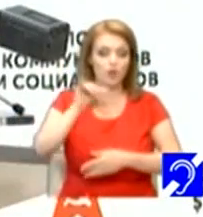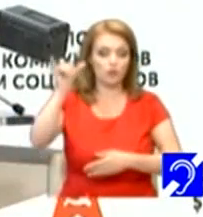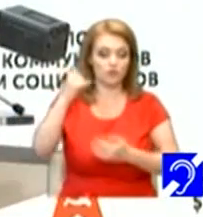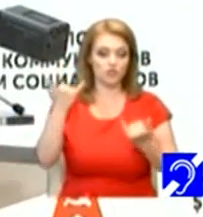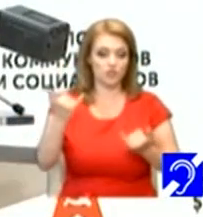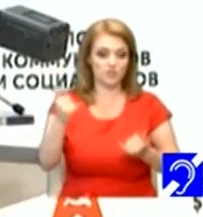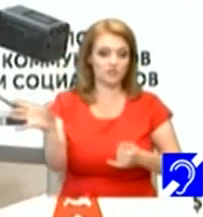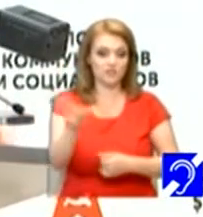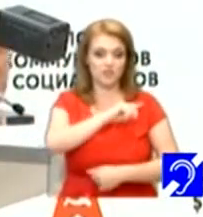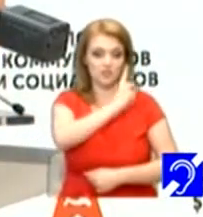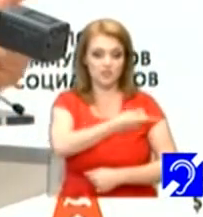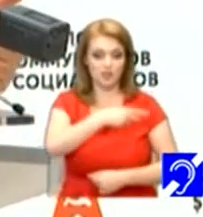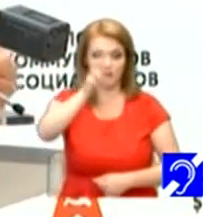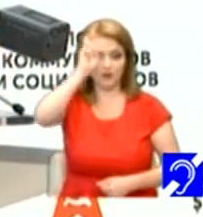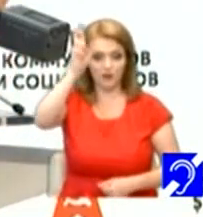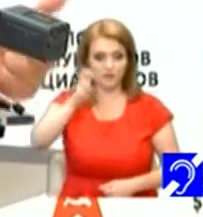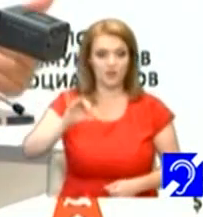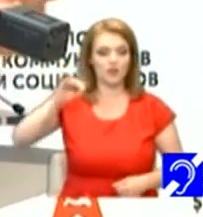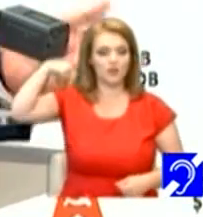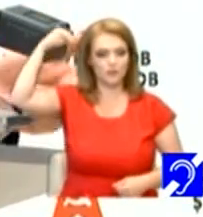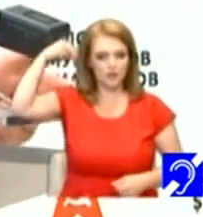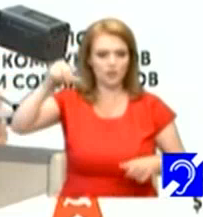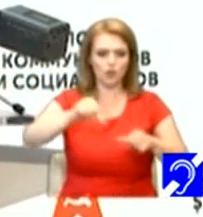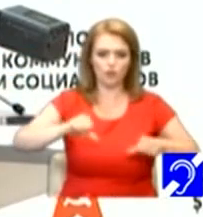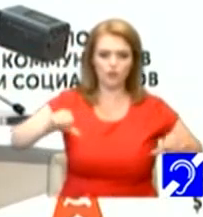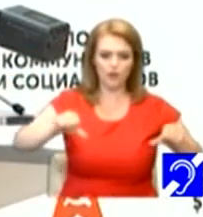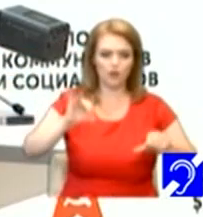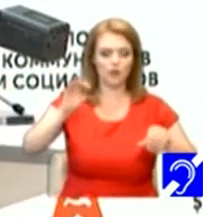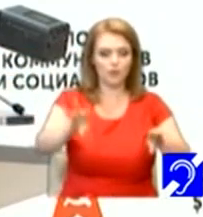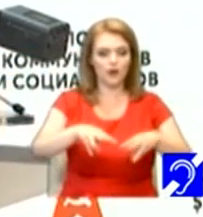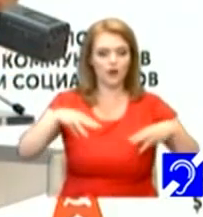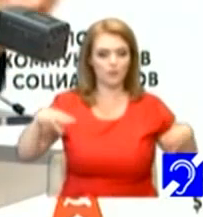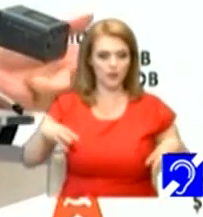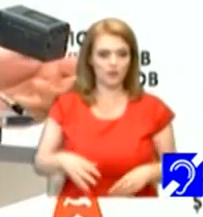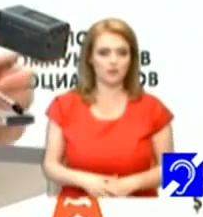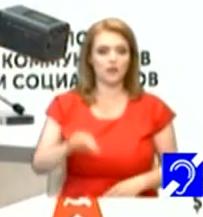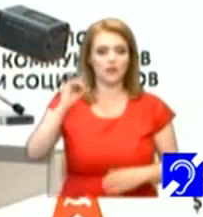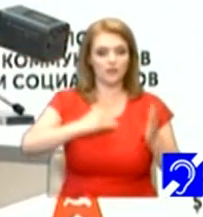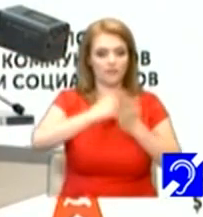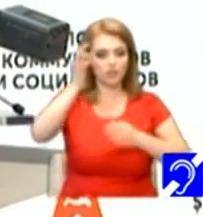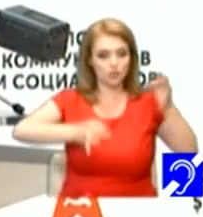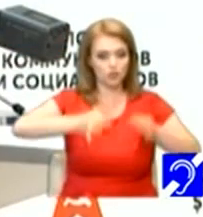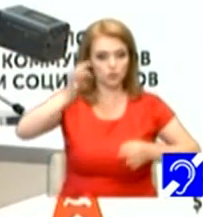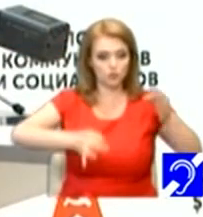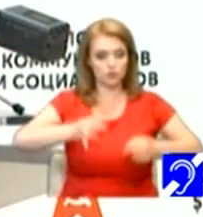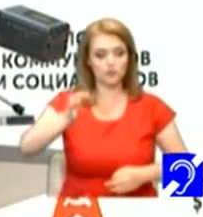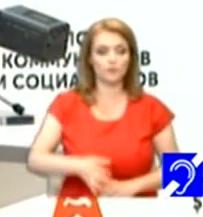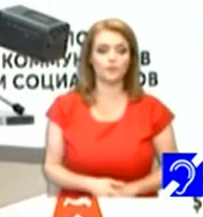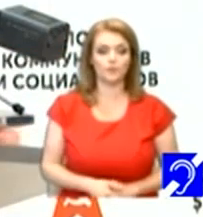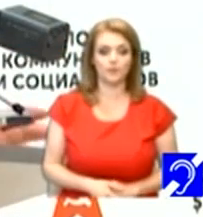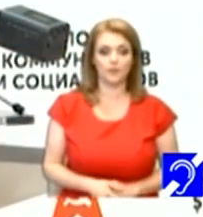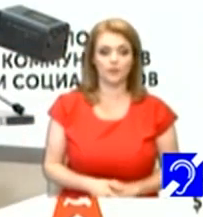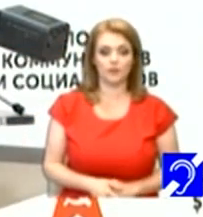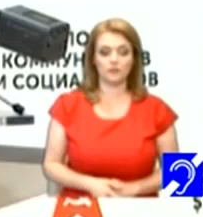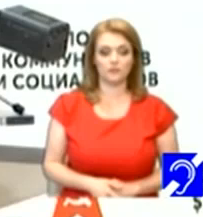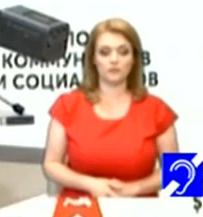în stat. Și președinția, și guvernul, și parlamentul. și Curtea Constituțională. E